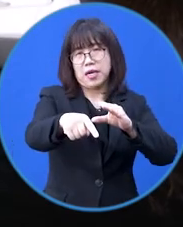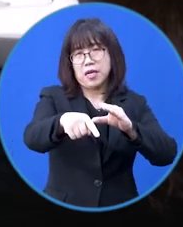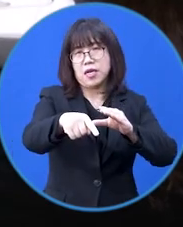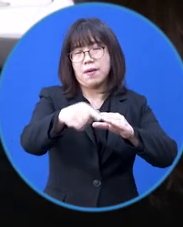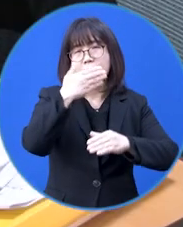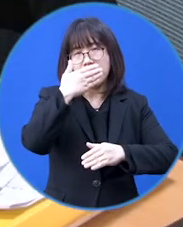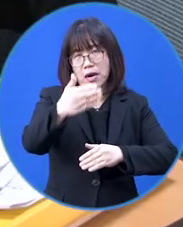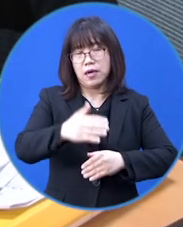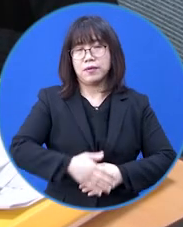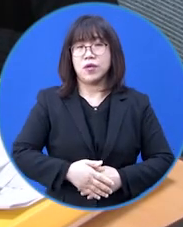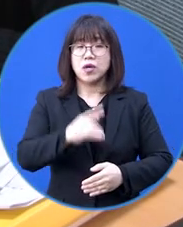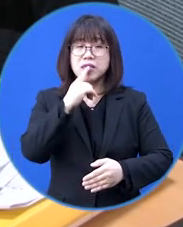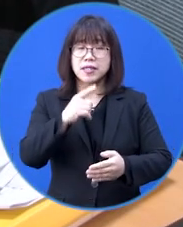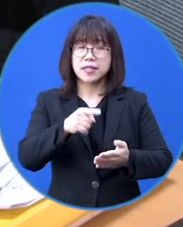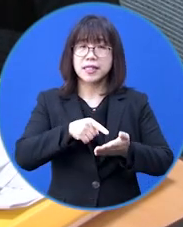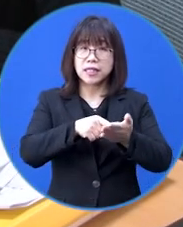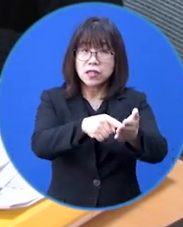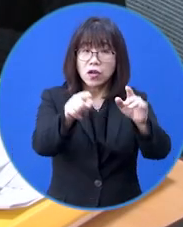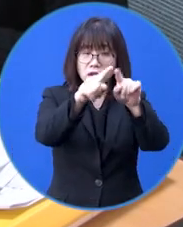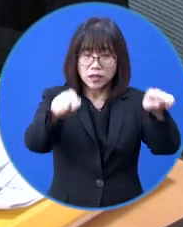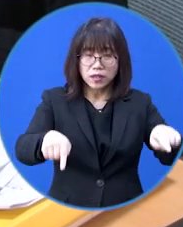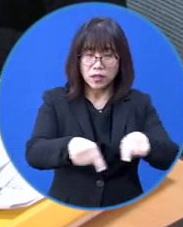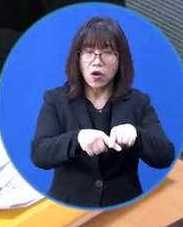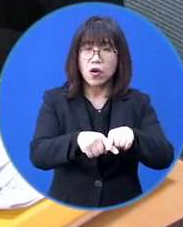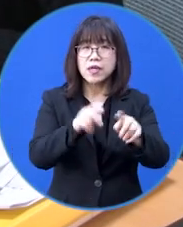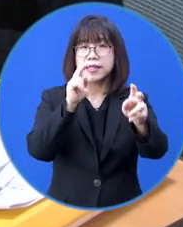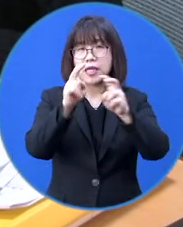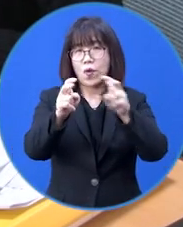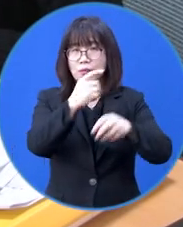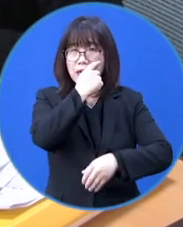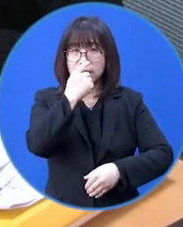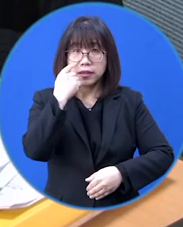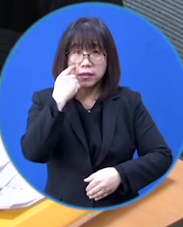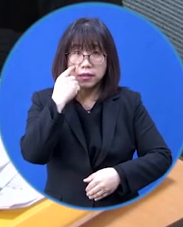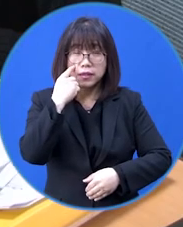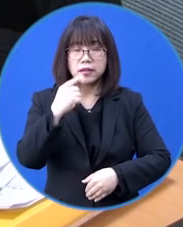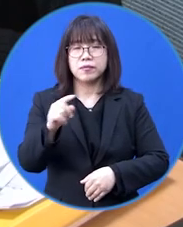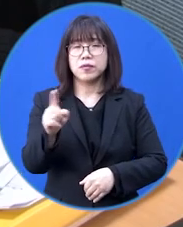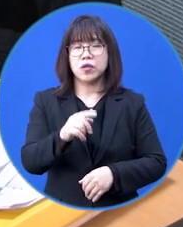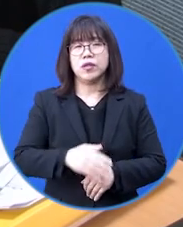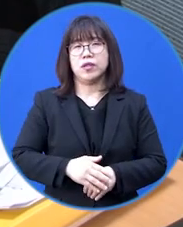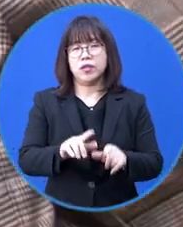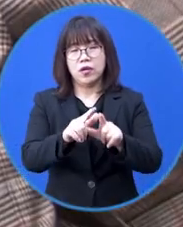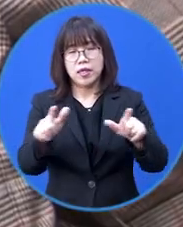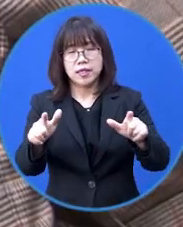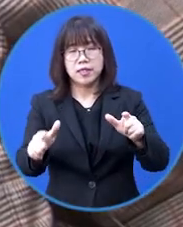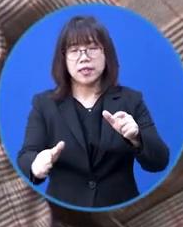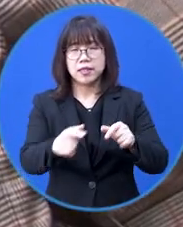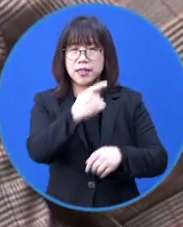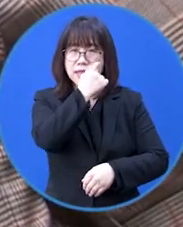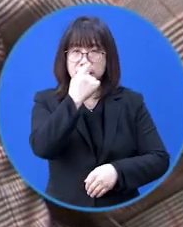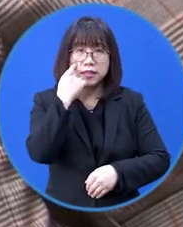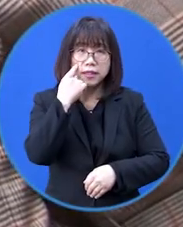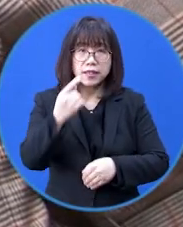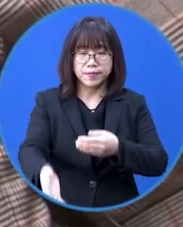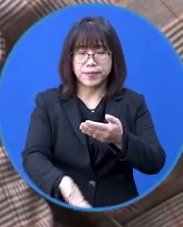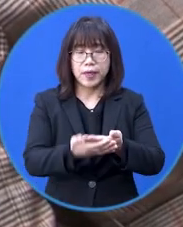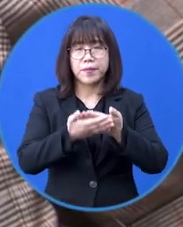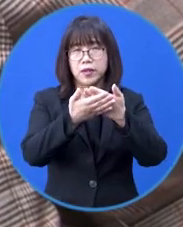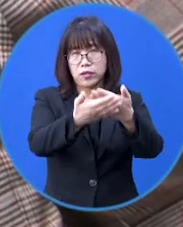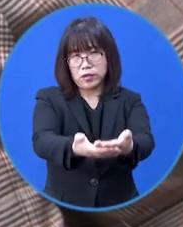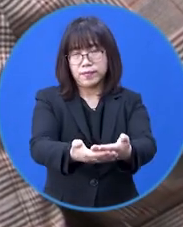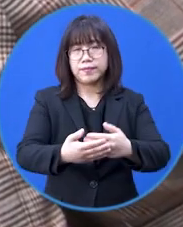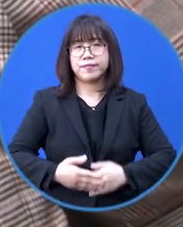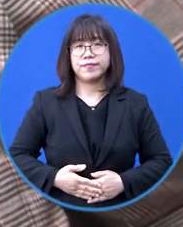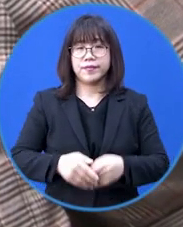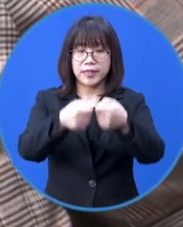있으며 신청서와 사업자 등록증, 소상공인 확인서, 고용보험 가입 증명서 등의 증빙 자료도 함께